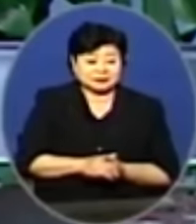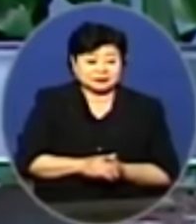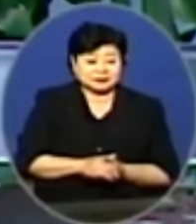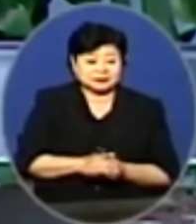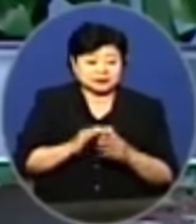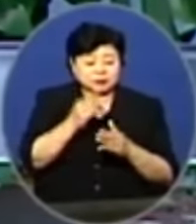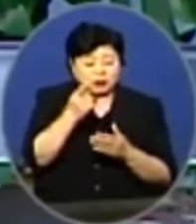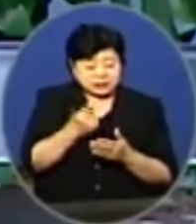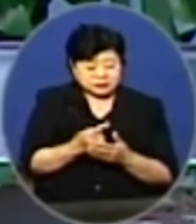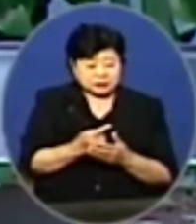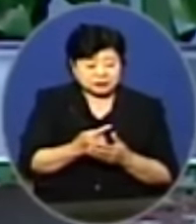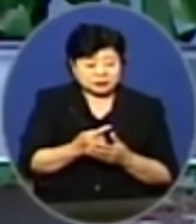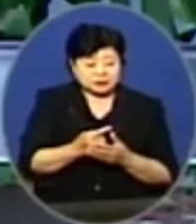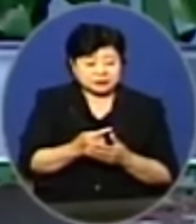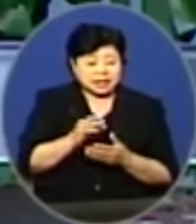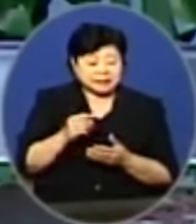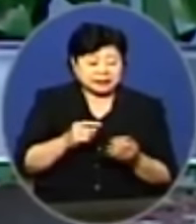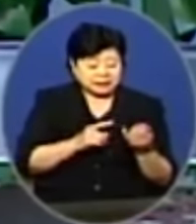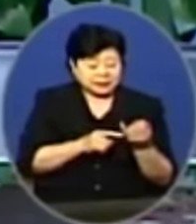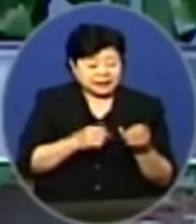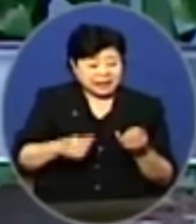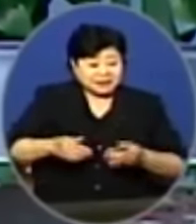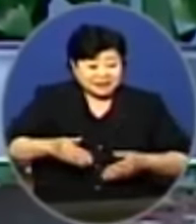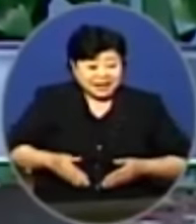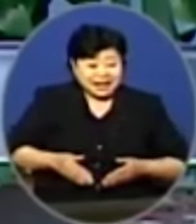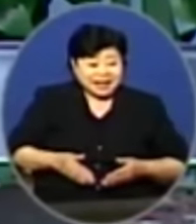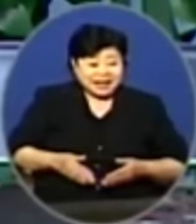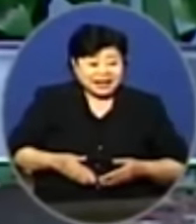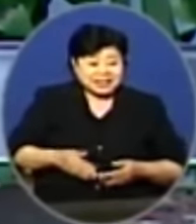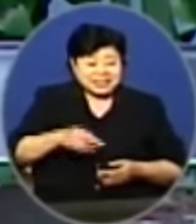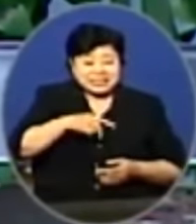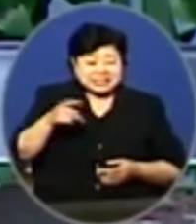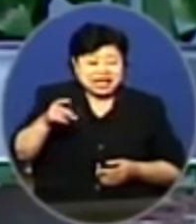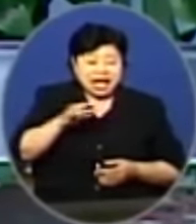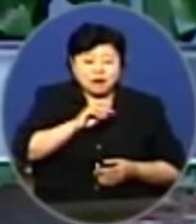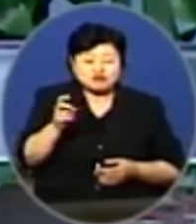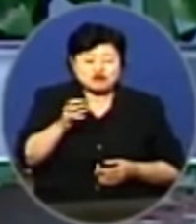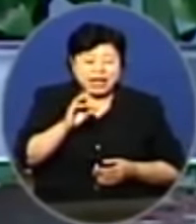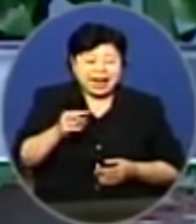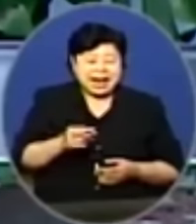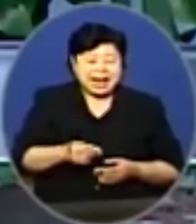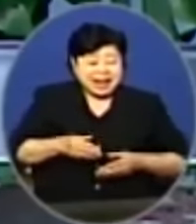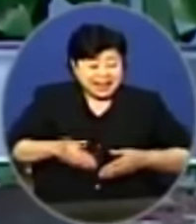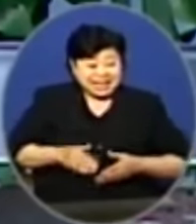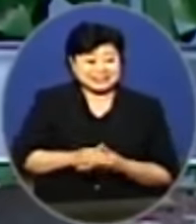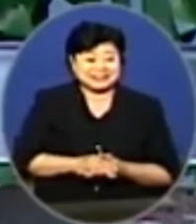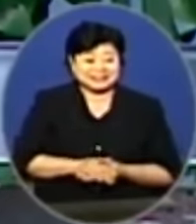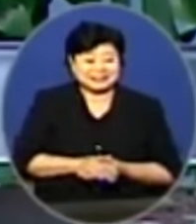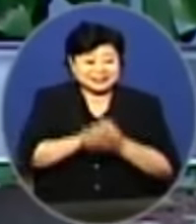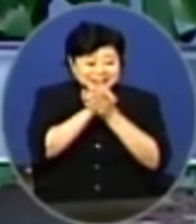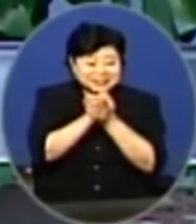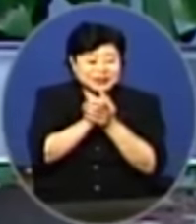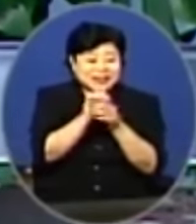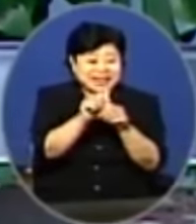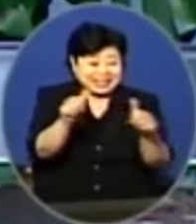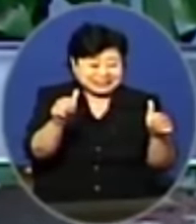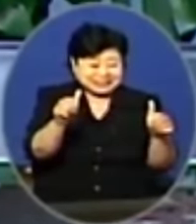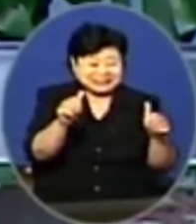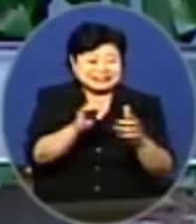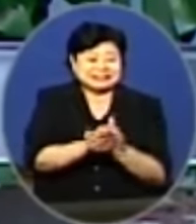그런데 집에 와서 한나가 아들을 낳았으니 사무엘을 낳은 것입니다. 여러분,